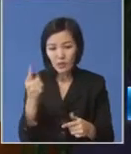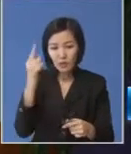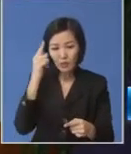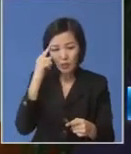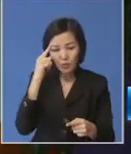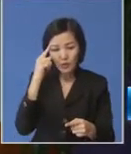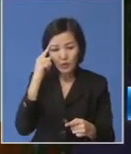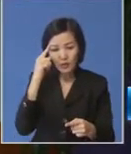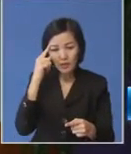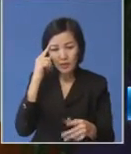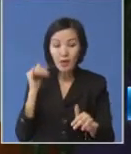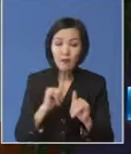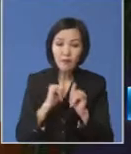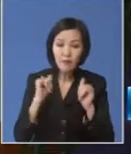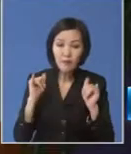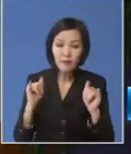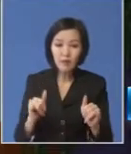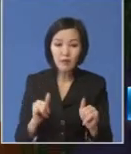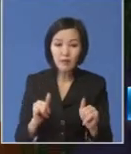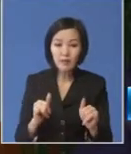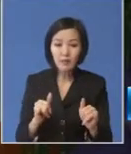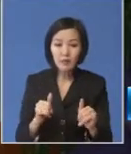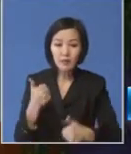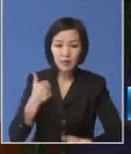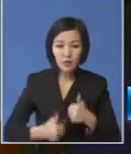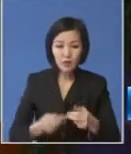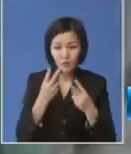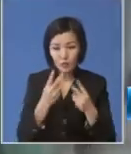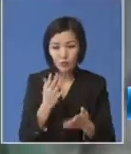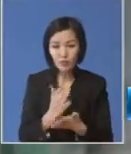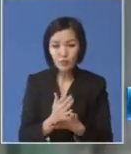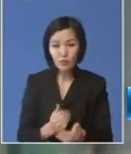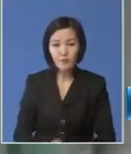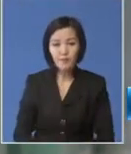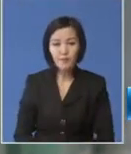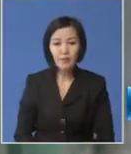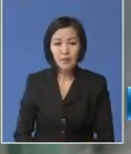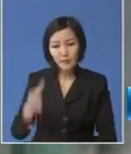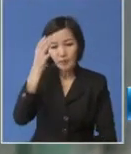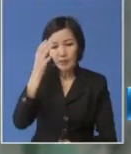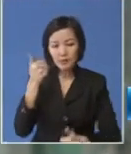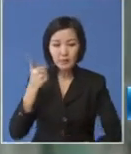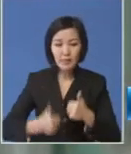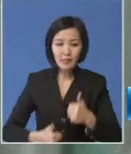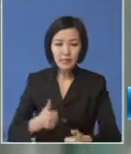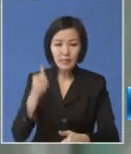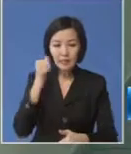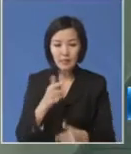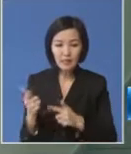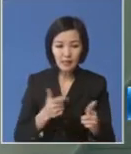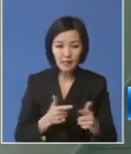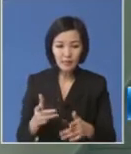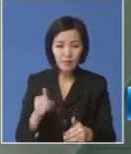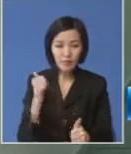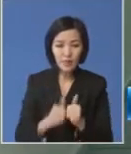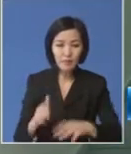ойының дамығандығын осы кешелік бергі тұрдан байқадық. білім сайысының қортындысы ертең шығарылады. Әр пән